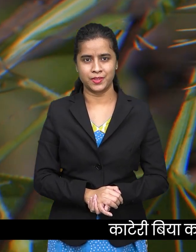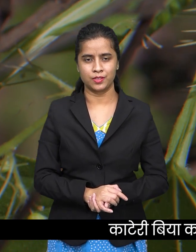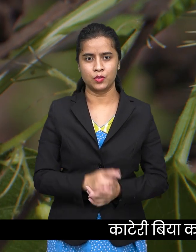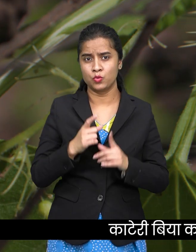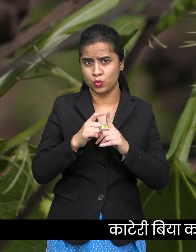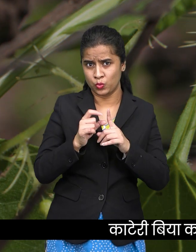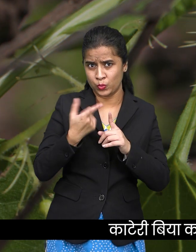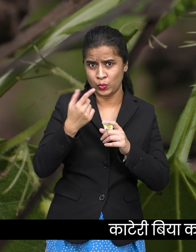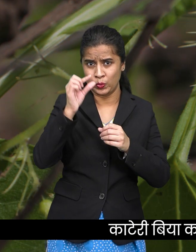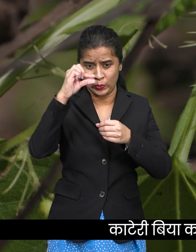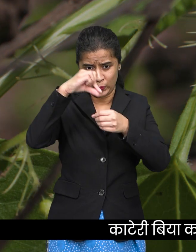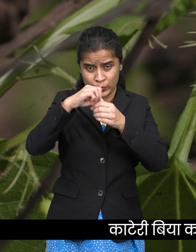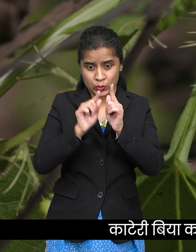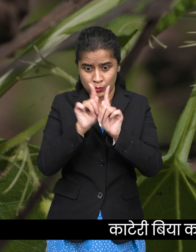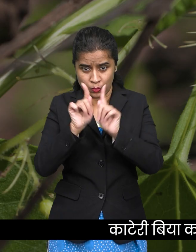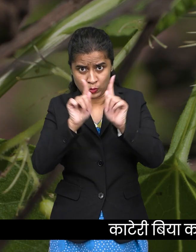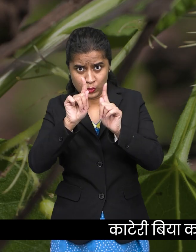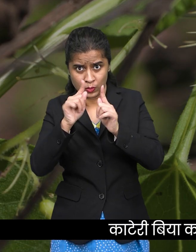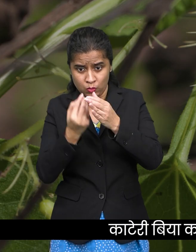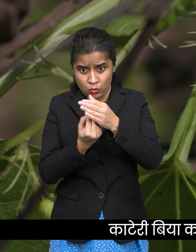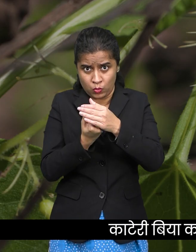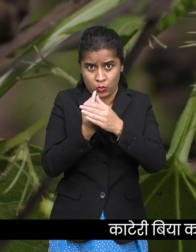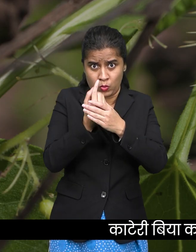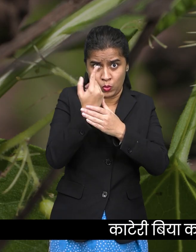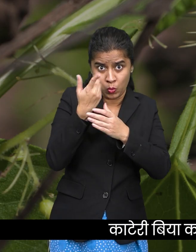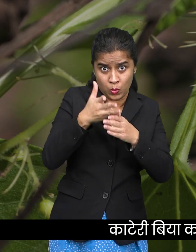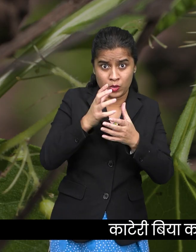काटेरी बिया काटेरी फळांमध्ये वाढतात का?